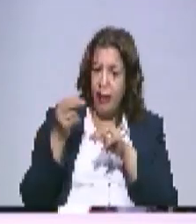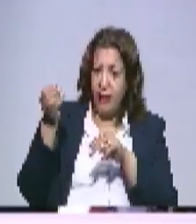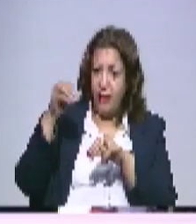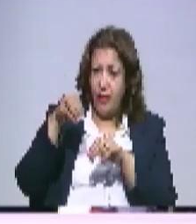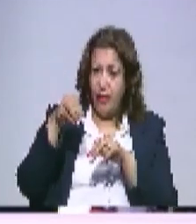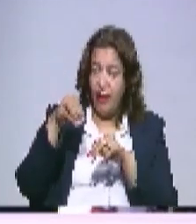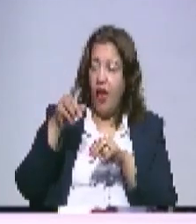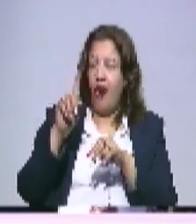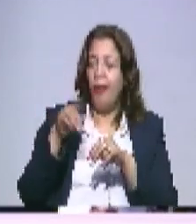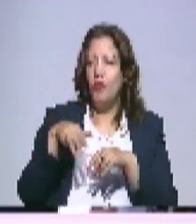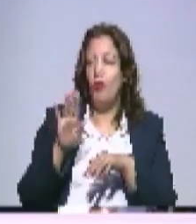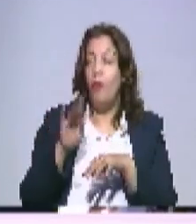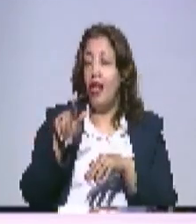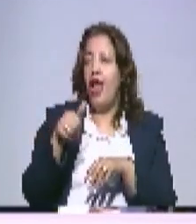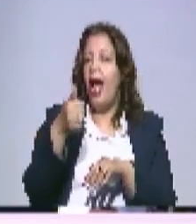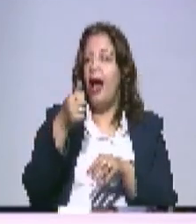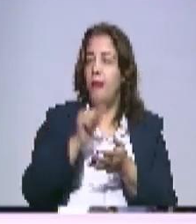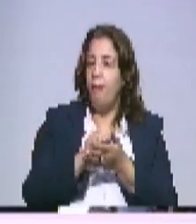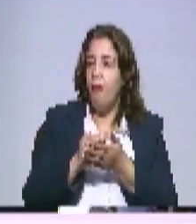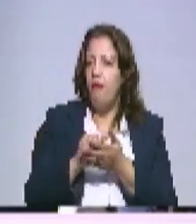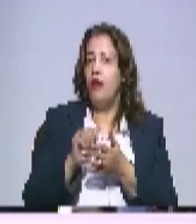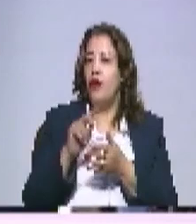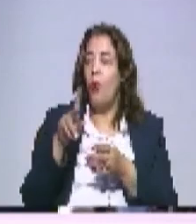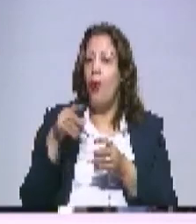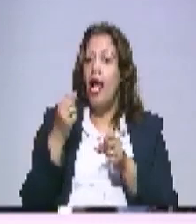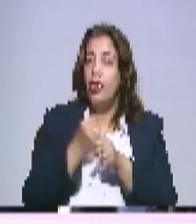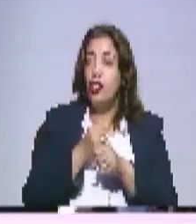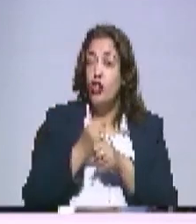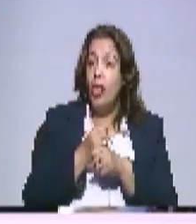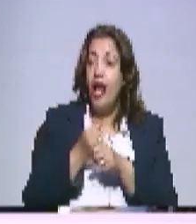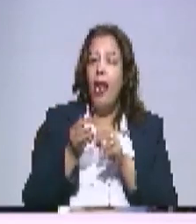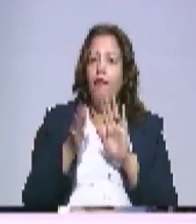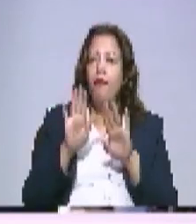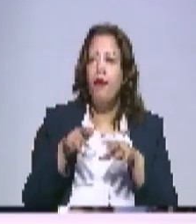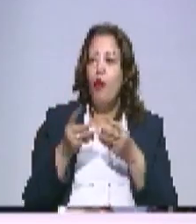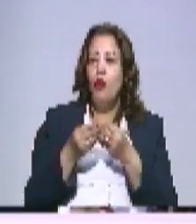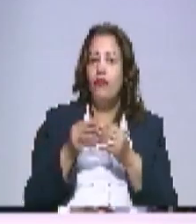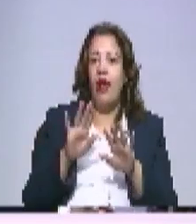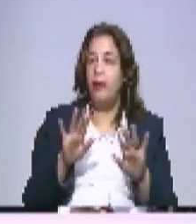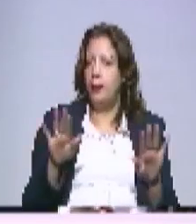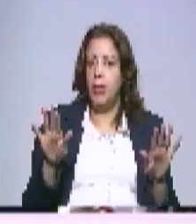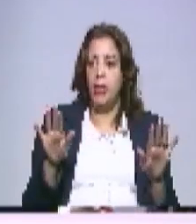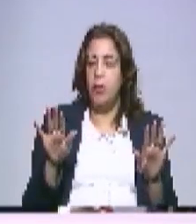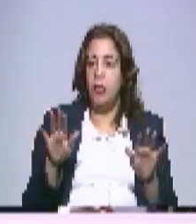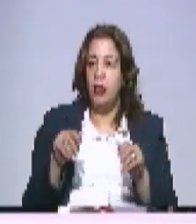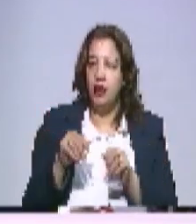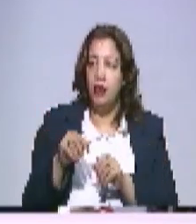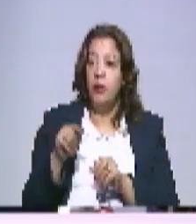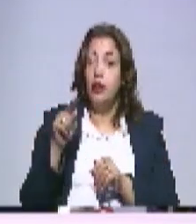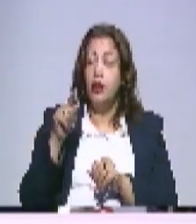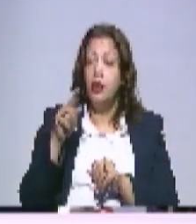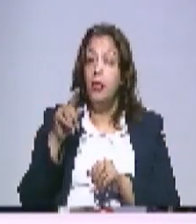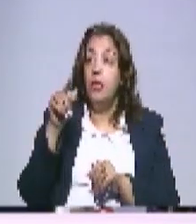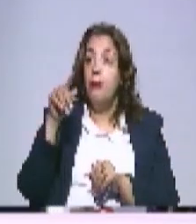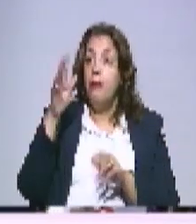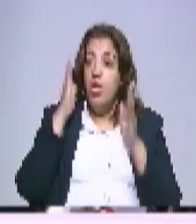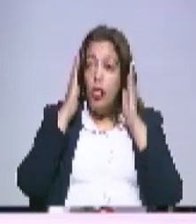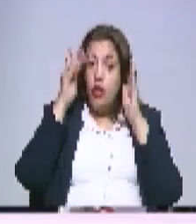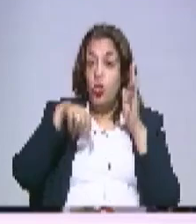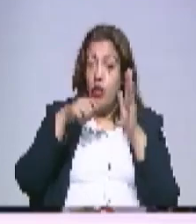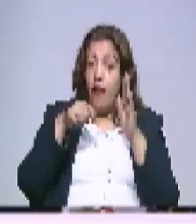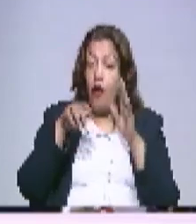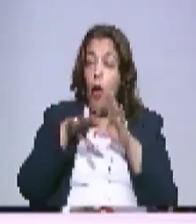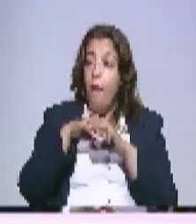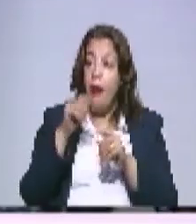يعني. فاحنا هنشتغل باللي موجود معانا. هو الشيف بيستخدم الخضار على انه